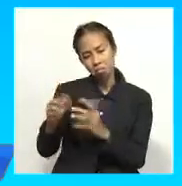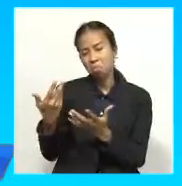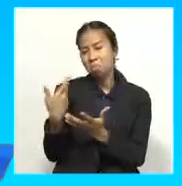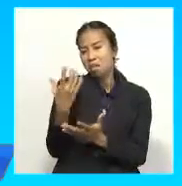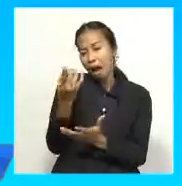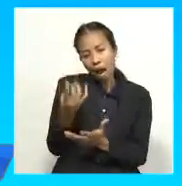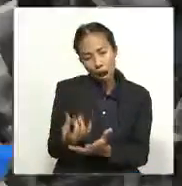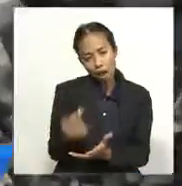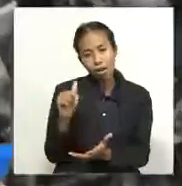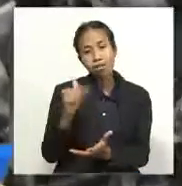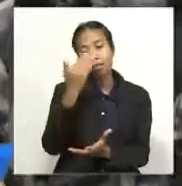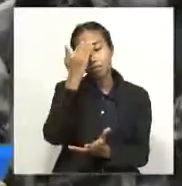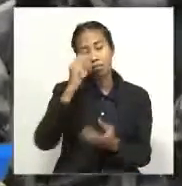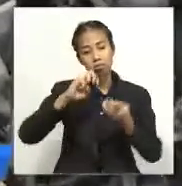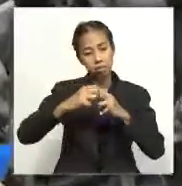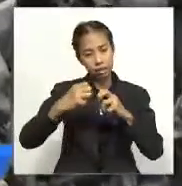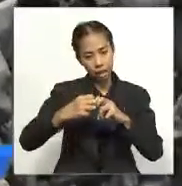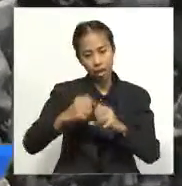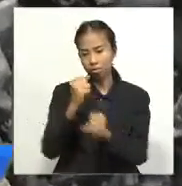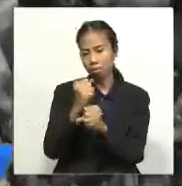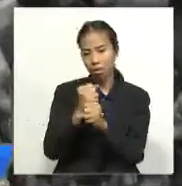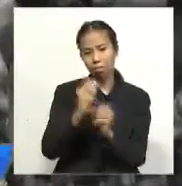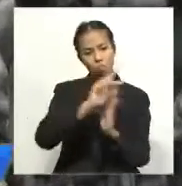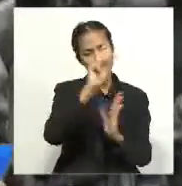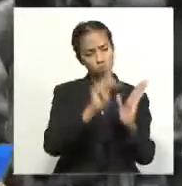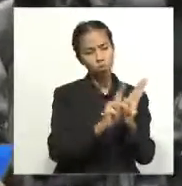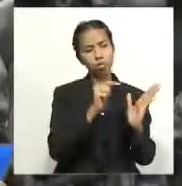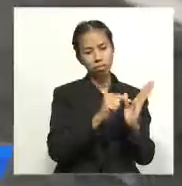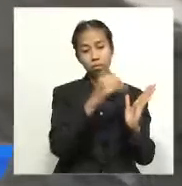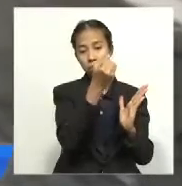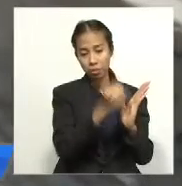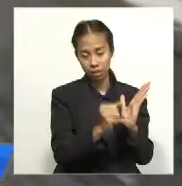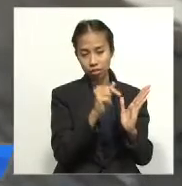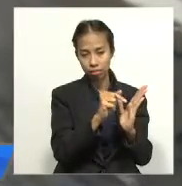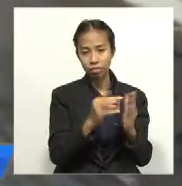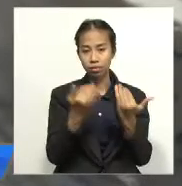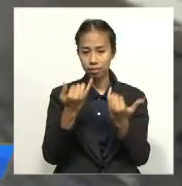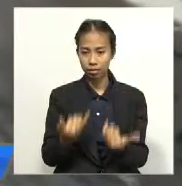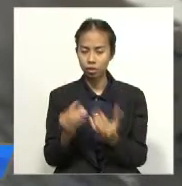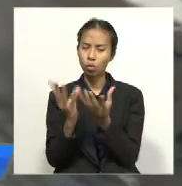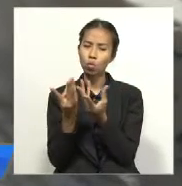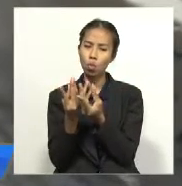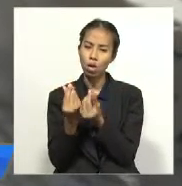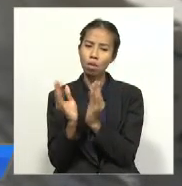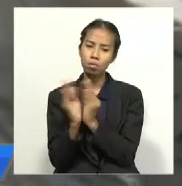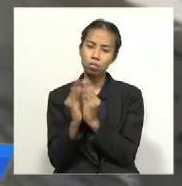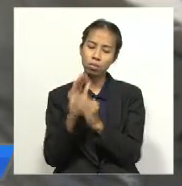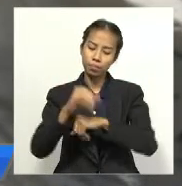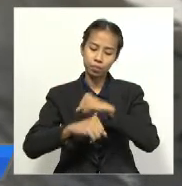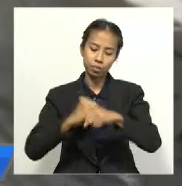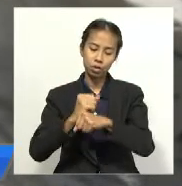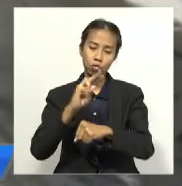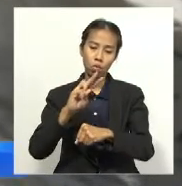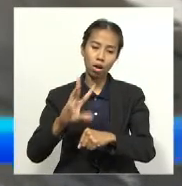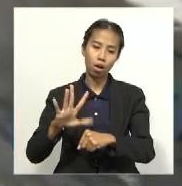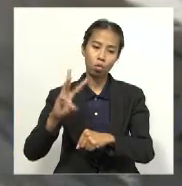นบ้างเพราะว่าติดขัดในเรื่องของปัญหารีไซเคิลที่ผิดเงื่อนไขสำหรับสถิติการนำเข้าขยะอิเล็กทรอนิกส์ของไทยนะครับในปี